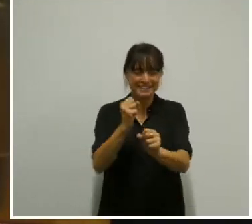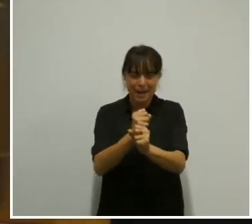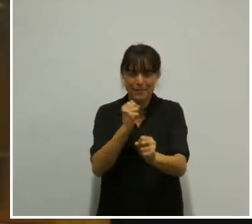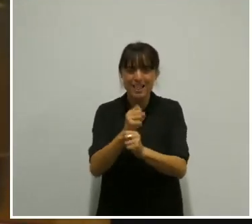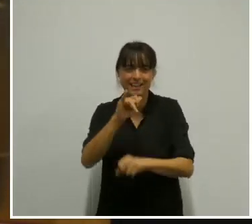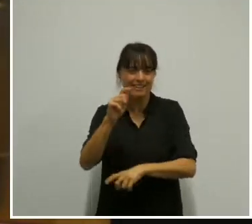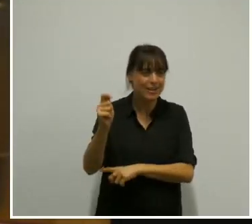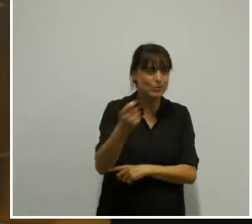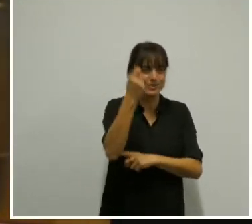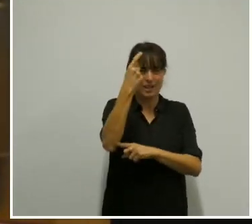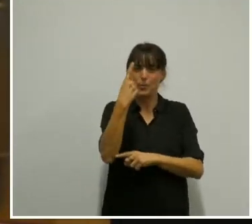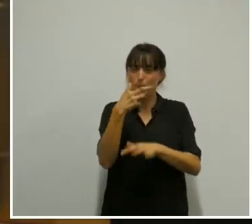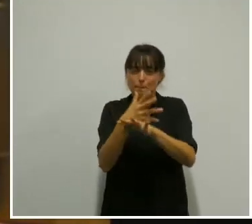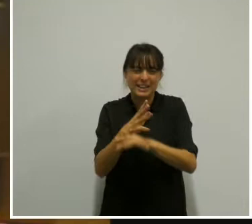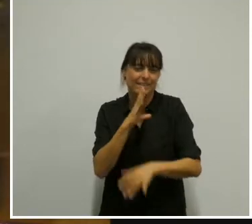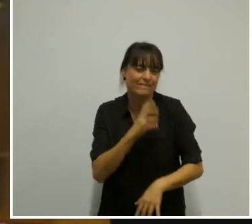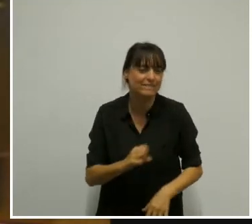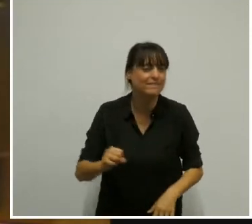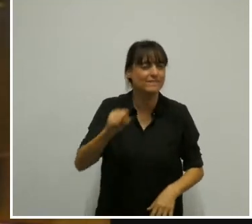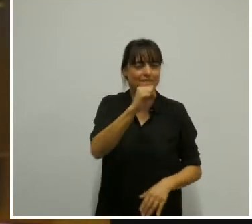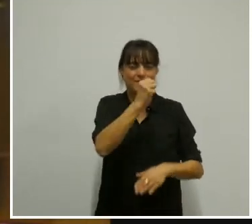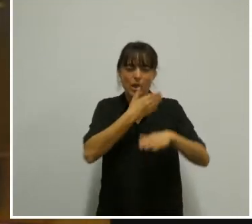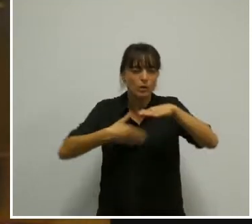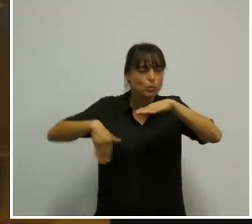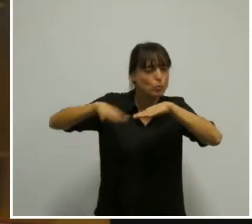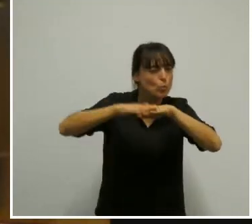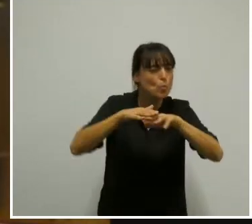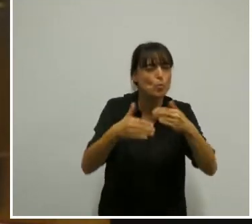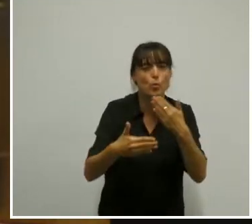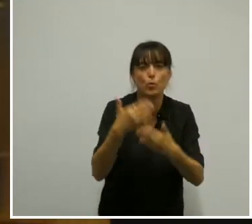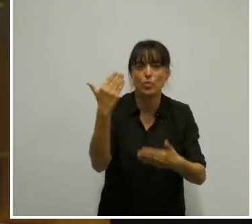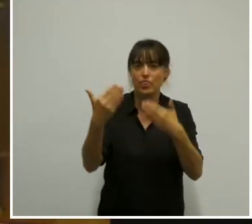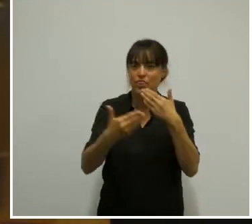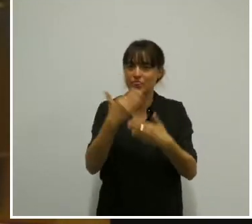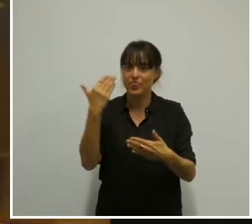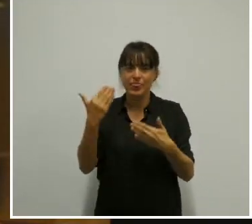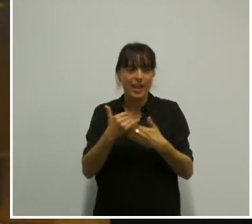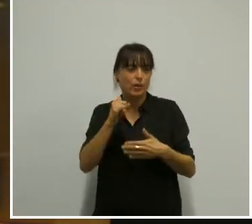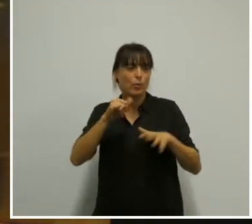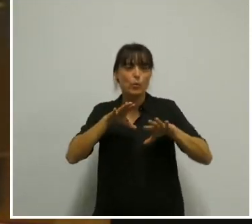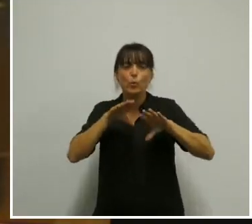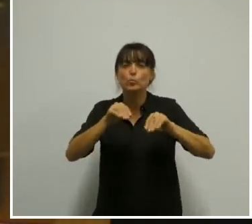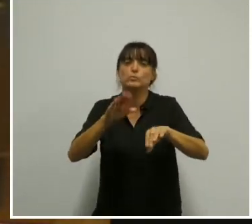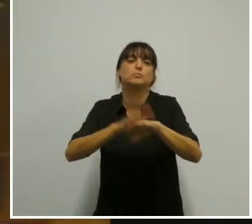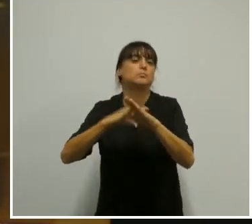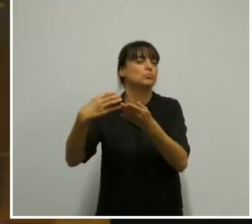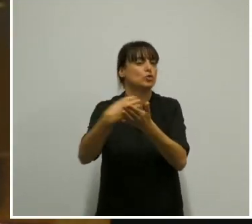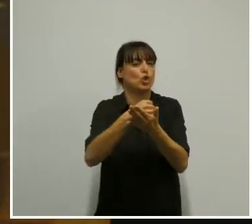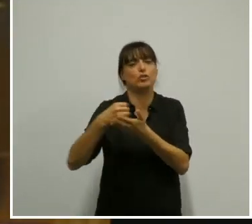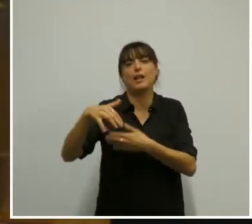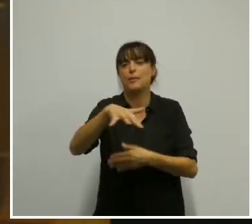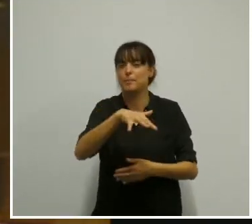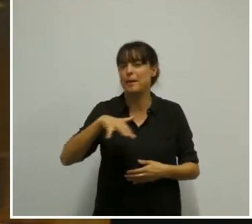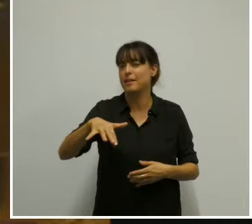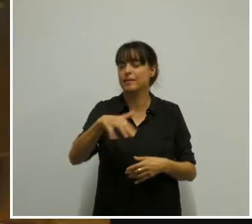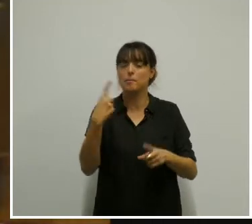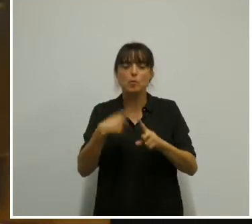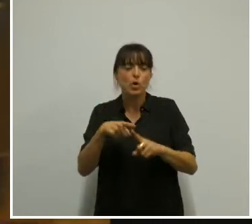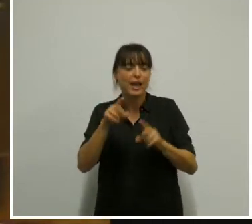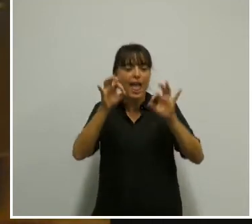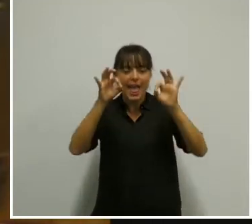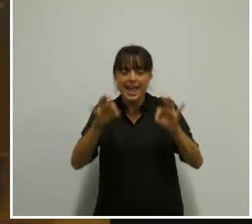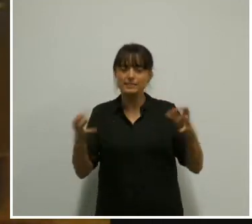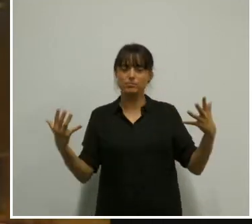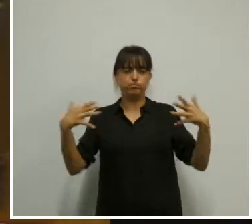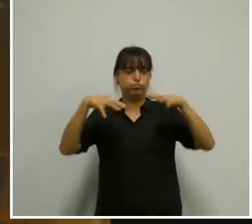d'aconseguir un pati maco, actualitzat, amb les noves maneres de veure d'una manera coeducativa, d'una manera integradora, de